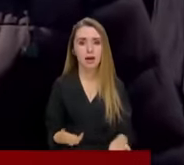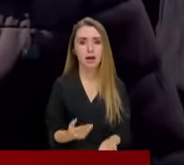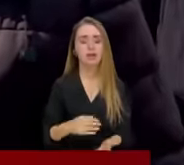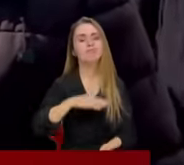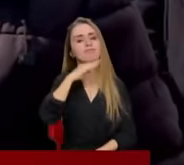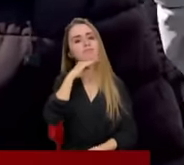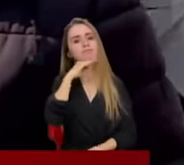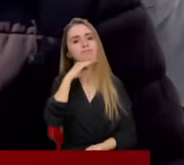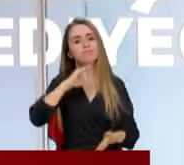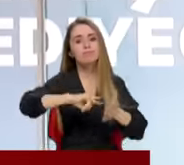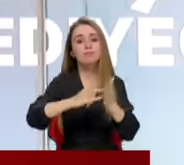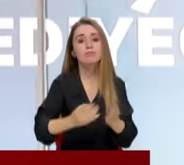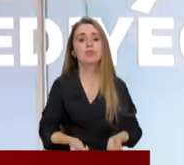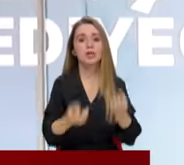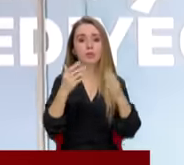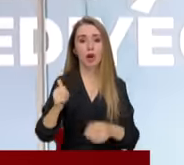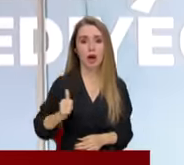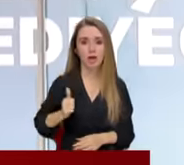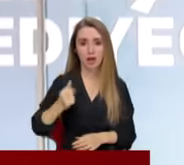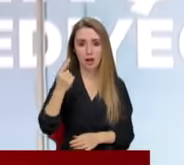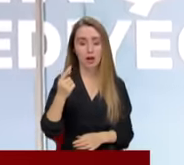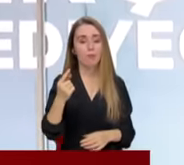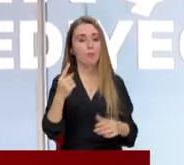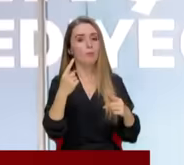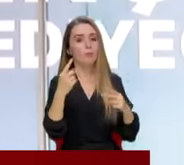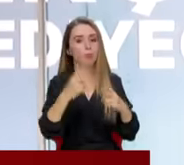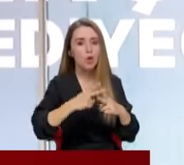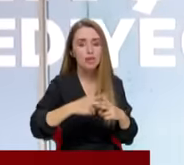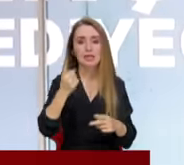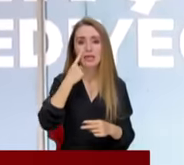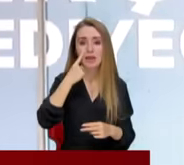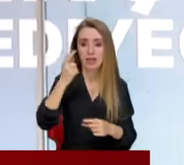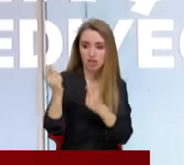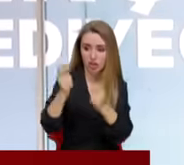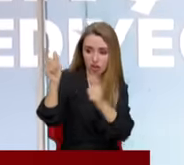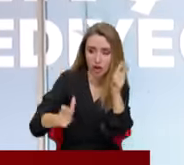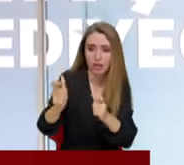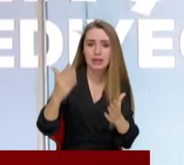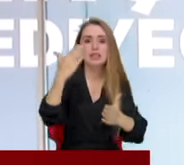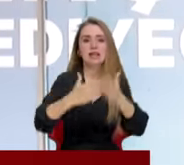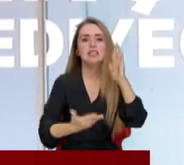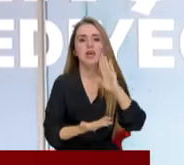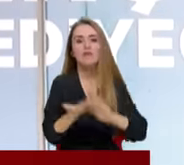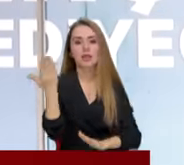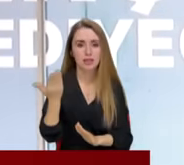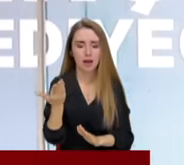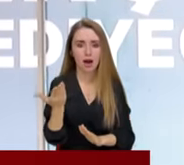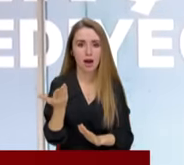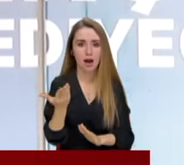dayandı. Geçinemiyoruz. Askeriyle, polisiyle devletin çalışanlarının yarısından